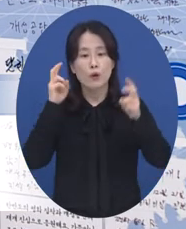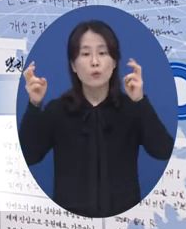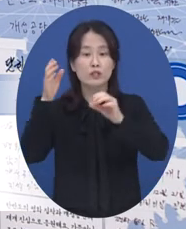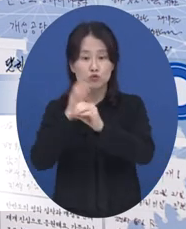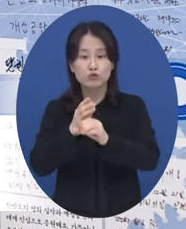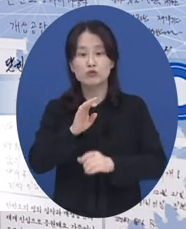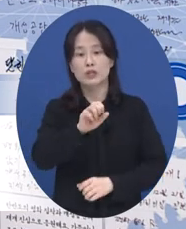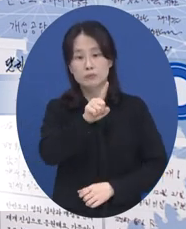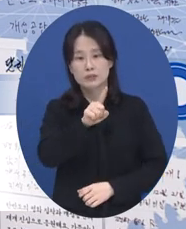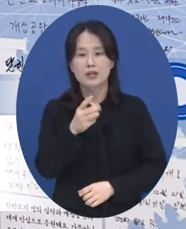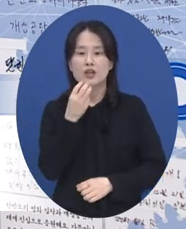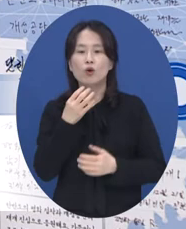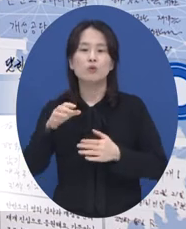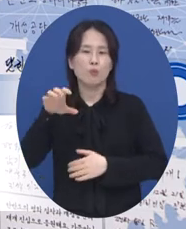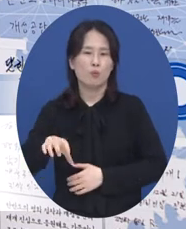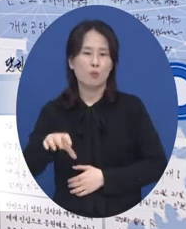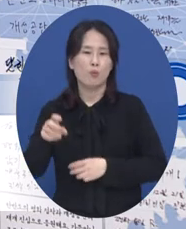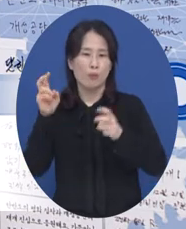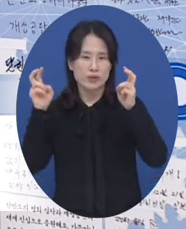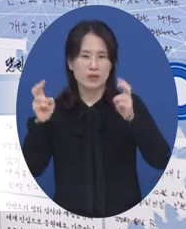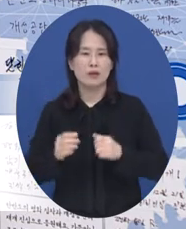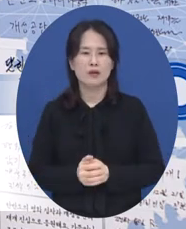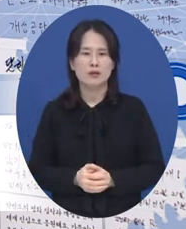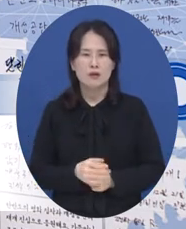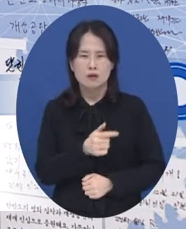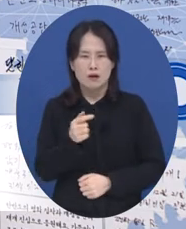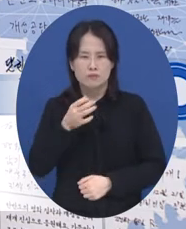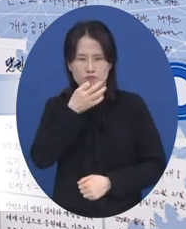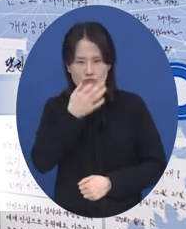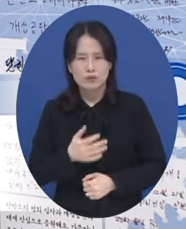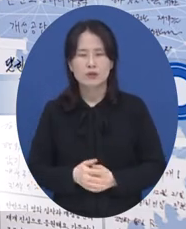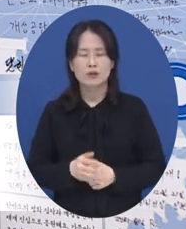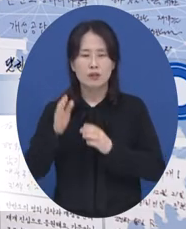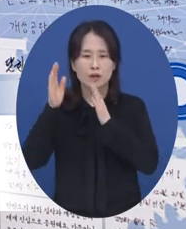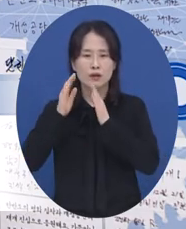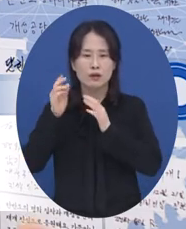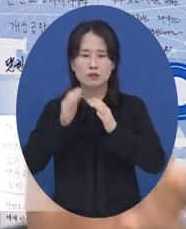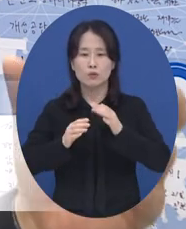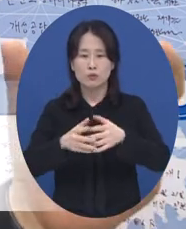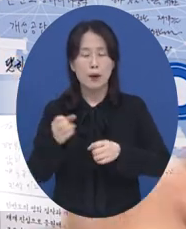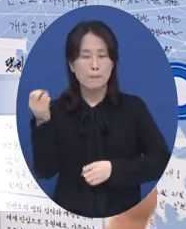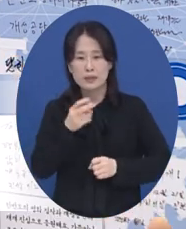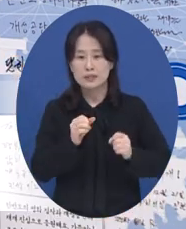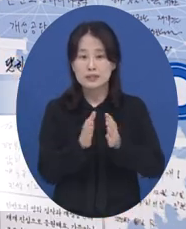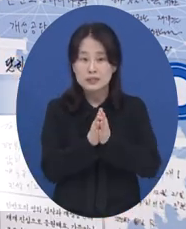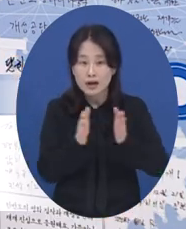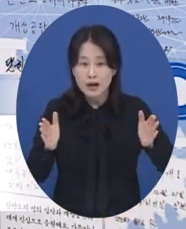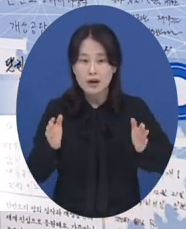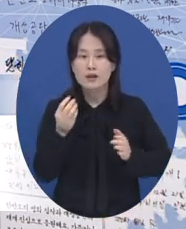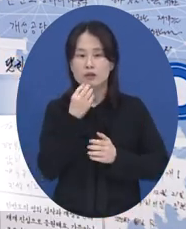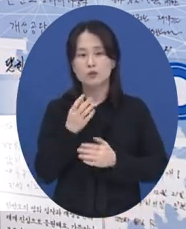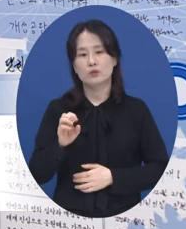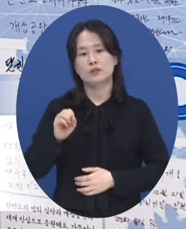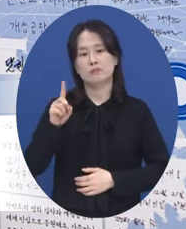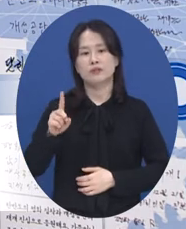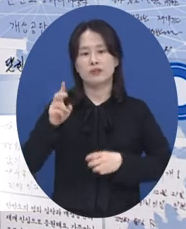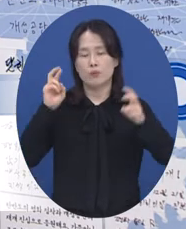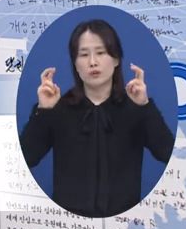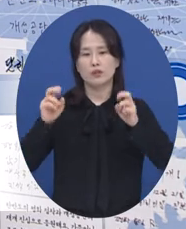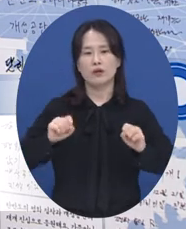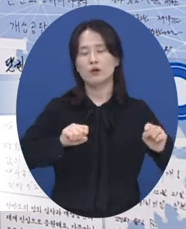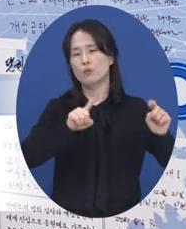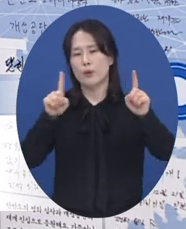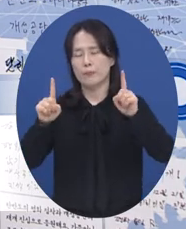중에 41개 기업이 경기도입니다. 상당히 힘듭니다. 그래서 개성공단이 빨리 재개돼야 그 경기도에 있는